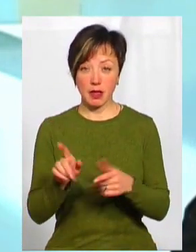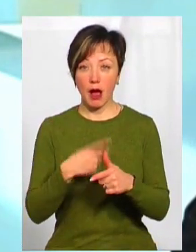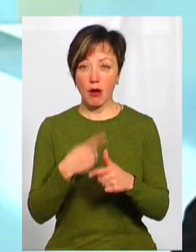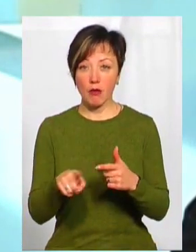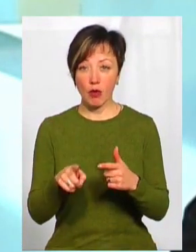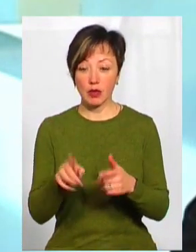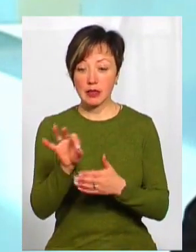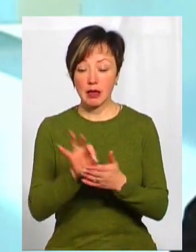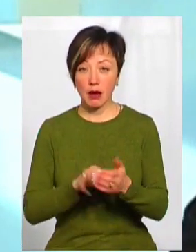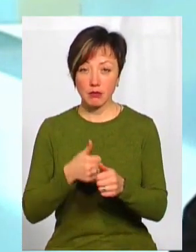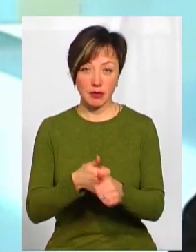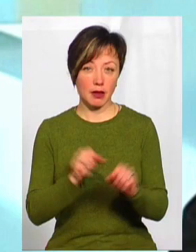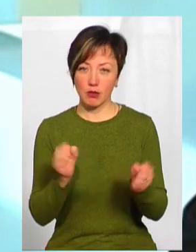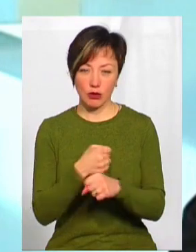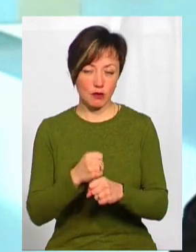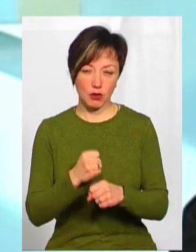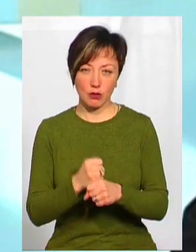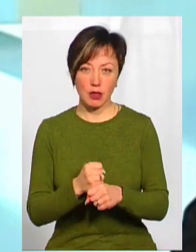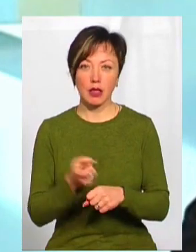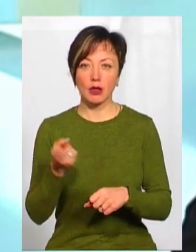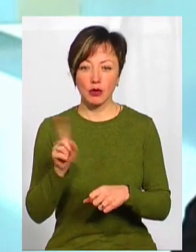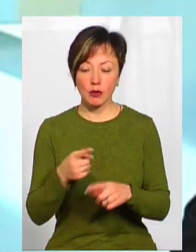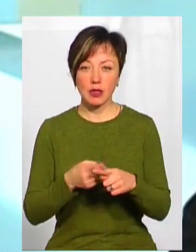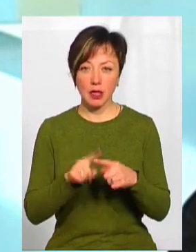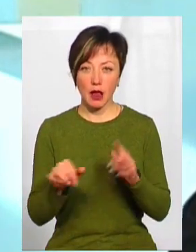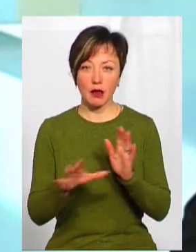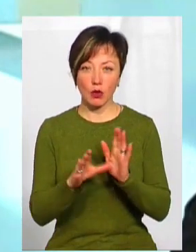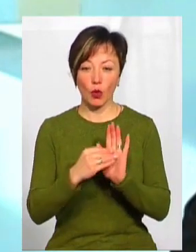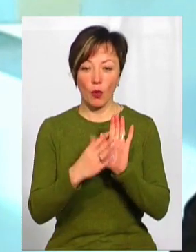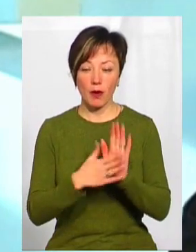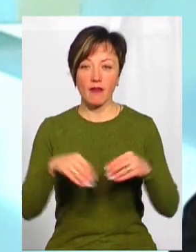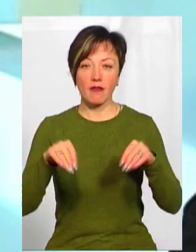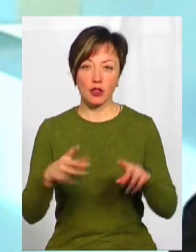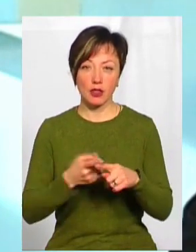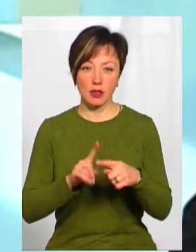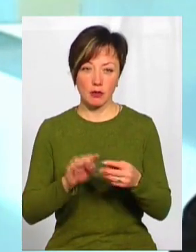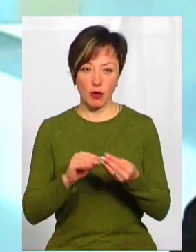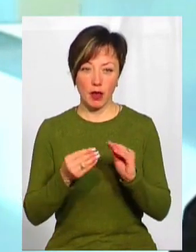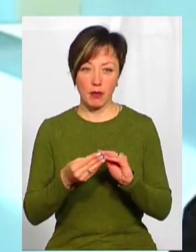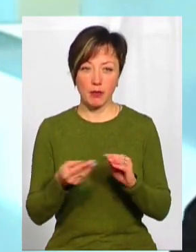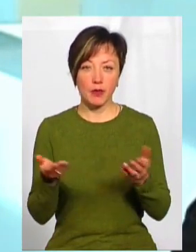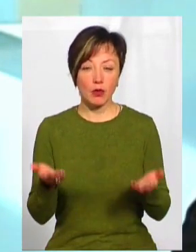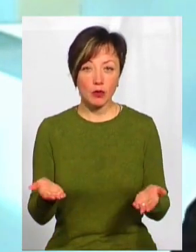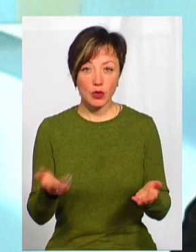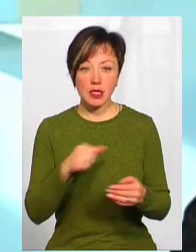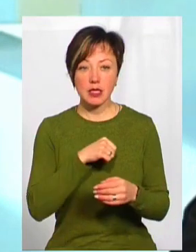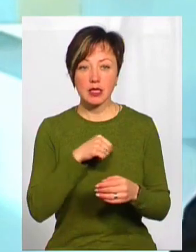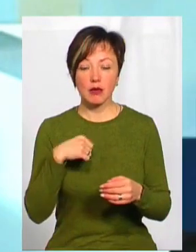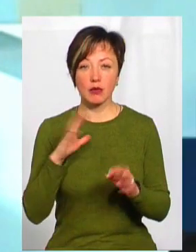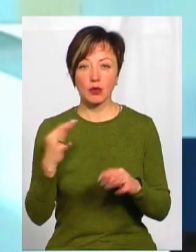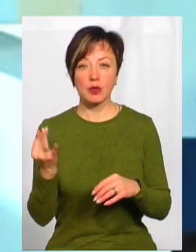хоча б по слідам, неможливо зробити. Тому саме оцей електронний облік, він вирішить ці питання. І тому самі